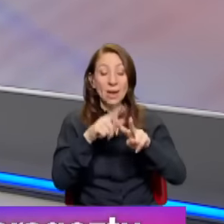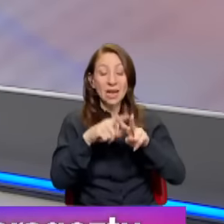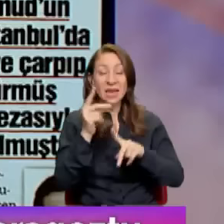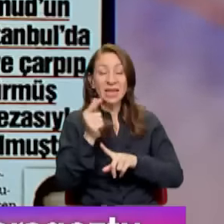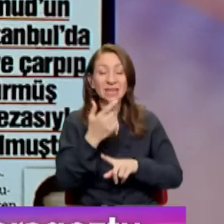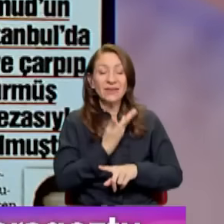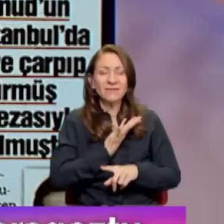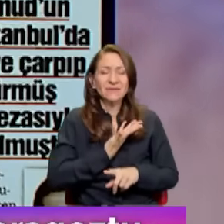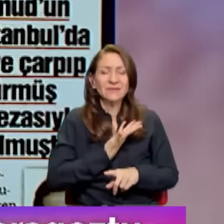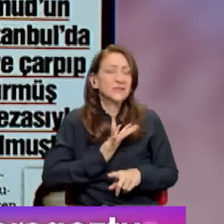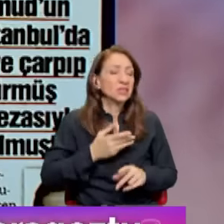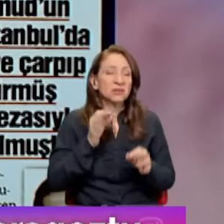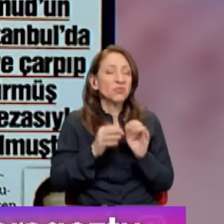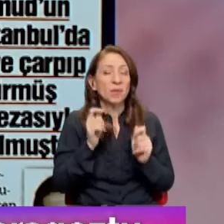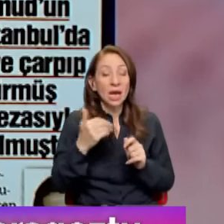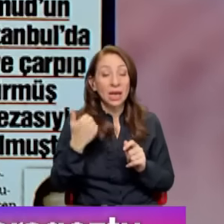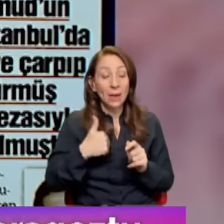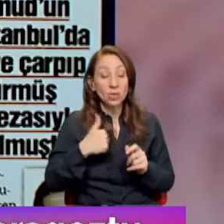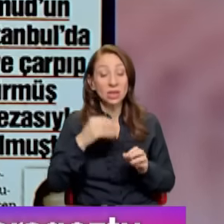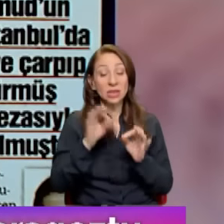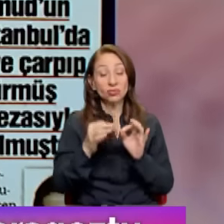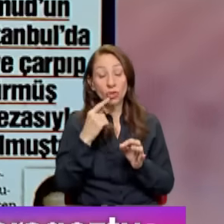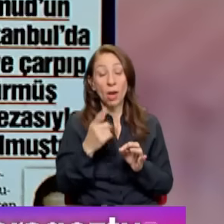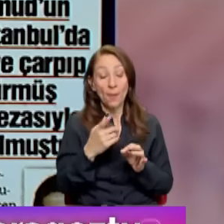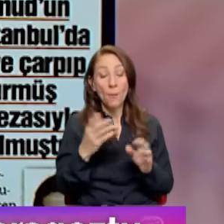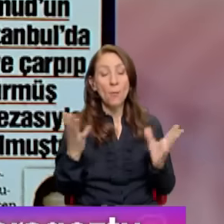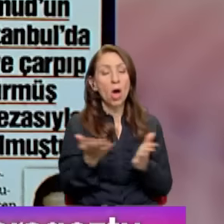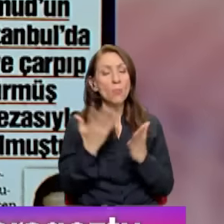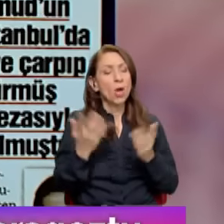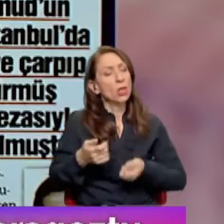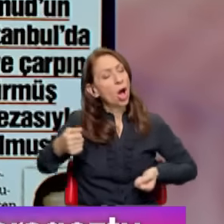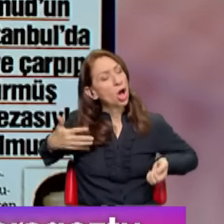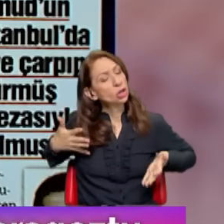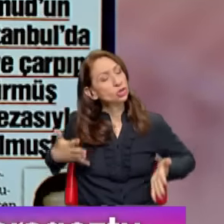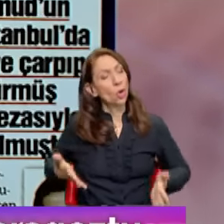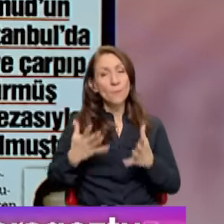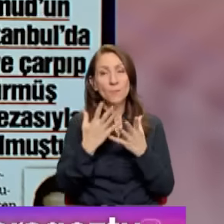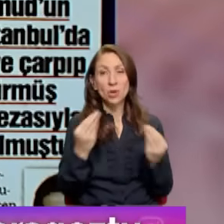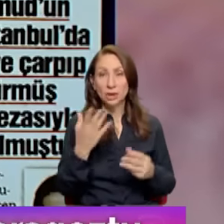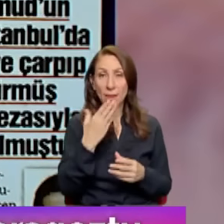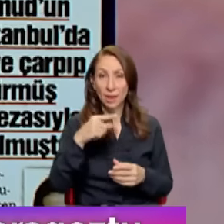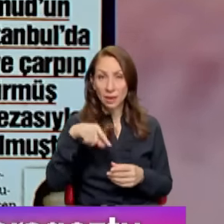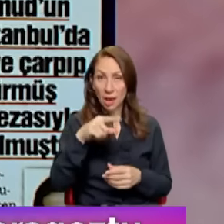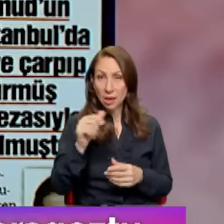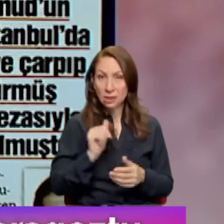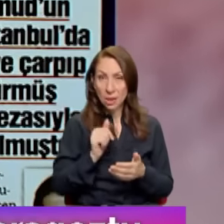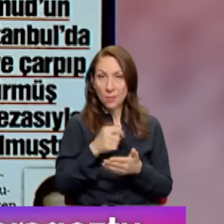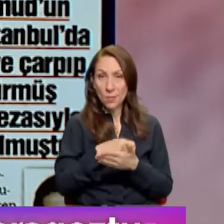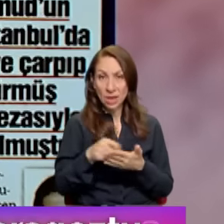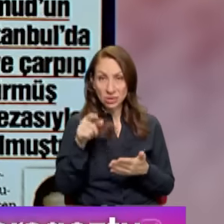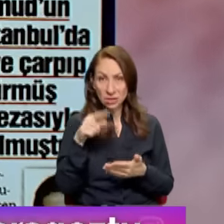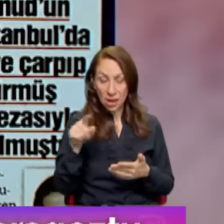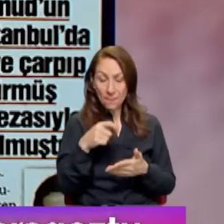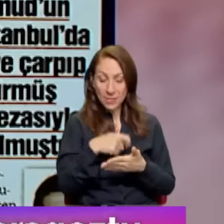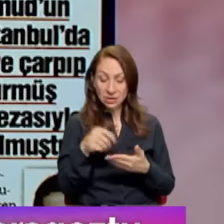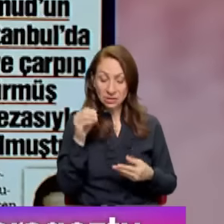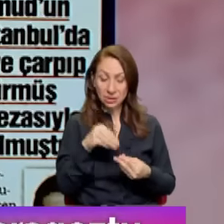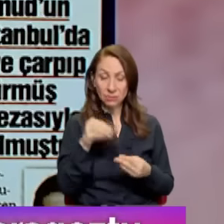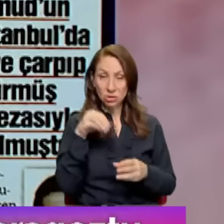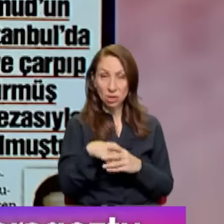tasarruf yok kamuda tasarruf diyorlar ama bol keseden de harcıyorlar milyonlarca emekliye ve Asgari ücretliye maaş